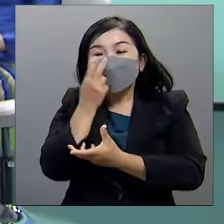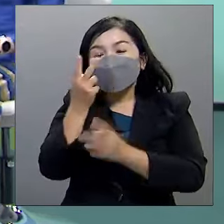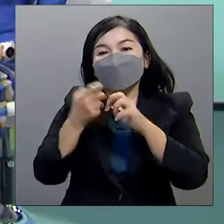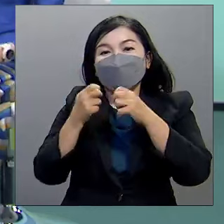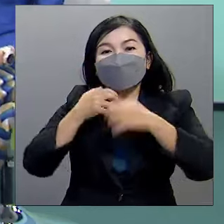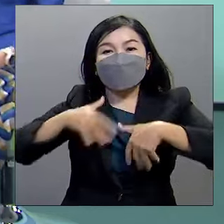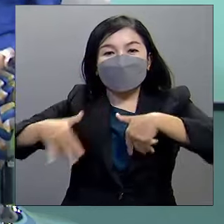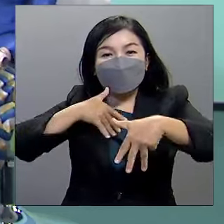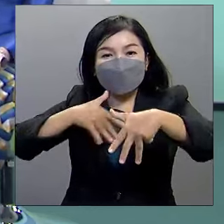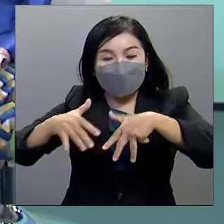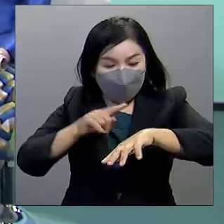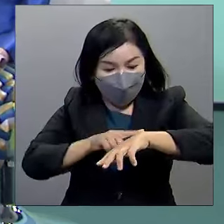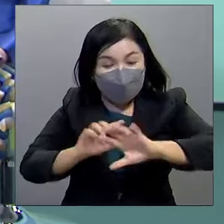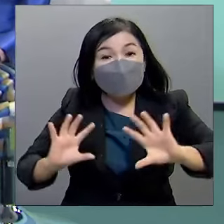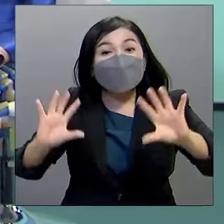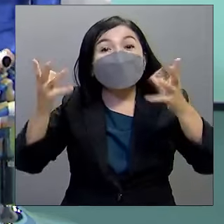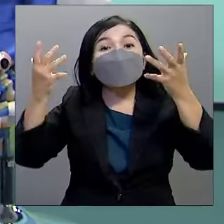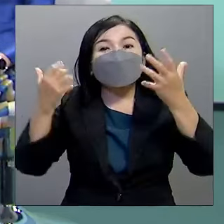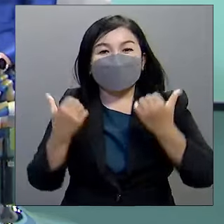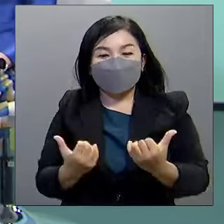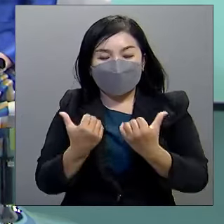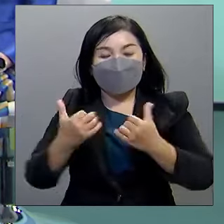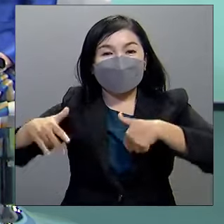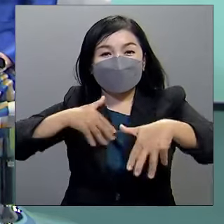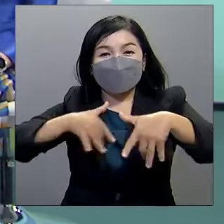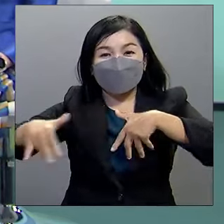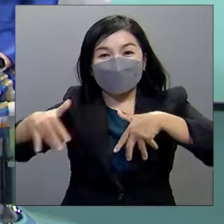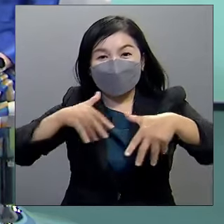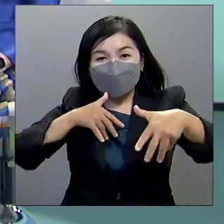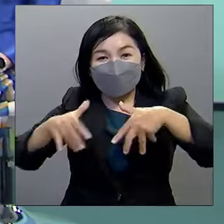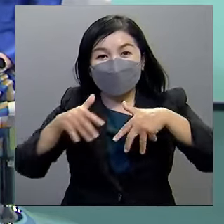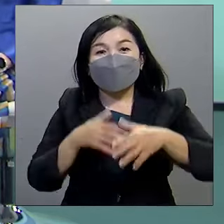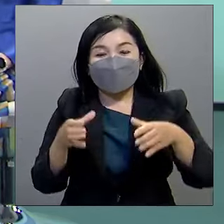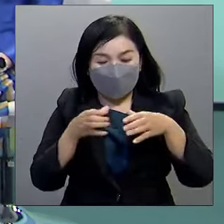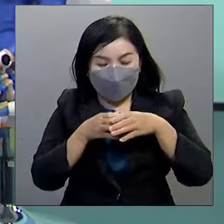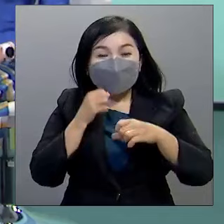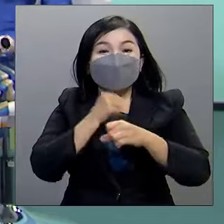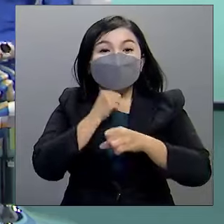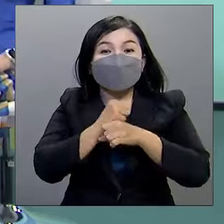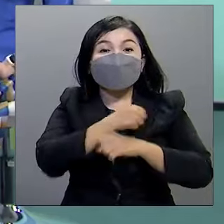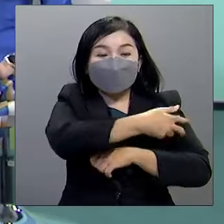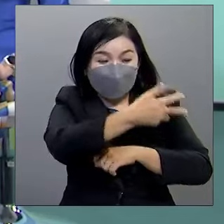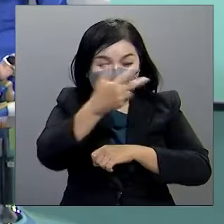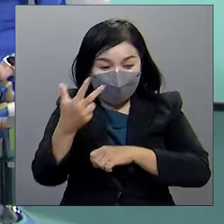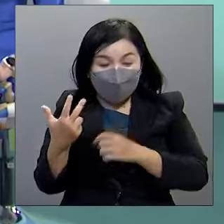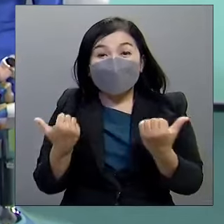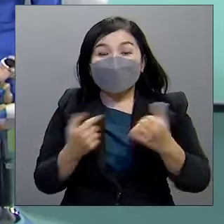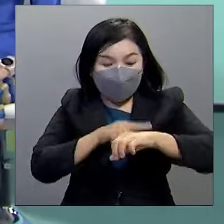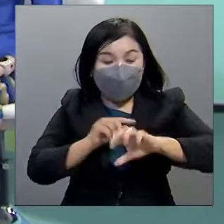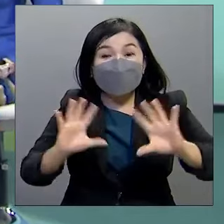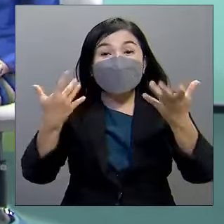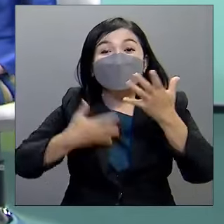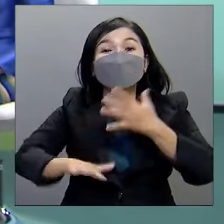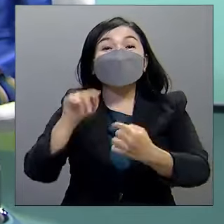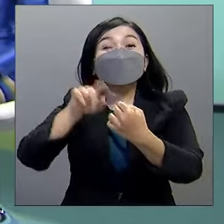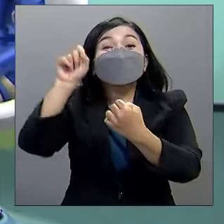ะ วันนี้หมดเวลาของเราทั้ง3คนแล้วครับคุณผู้ชมครับวันนี้เรา3คนและทีมงานวันใหม่ Reality ไทย PBS ลากันไปก่อนนะครับขอให้วันศุกร์เ